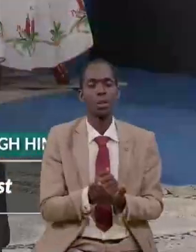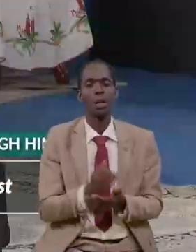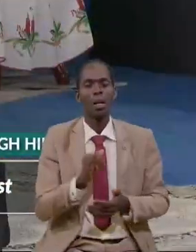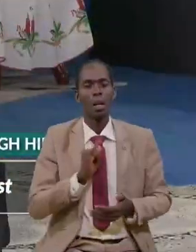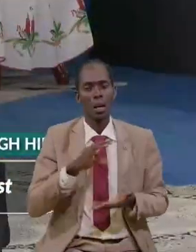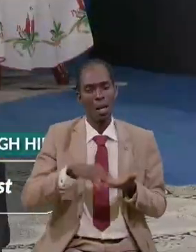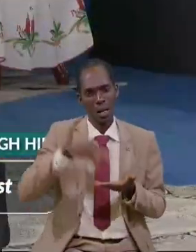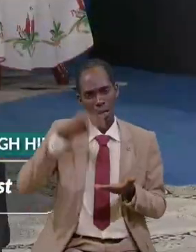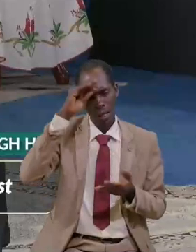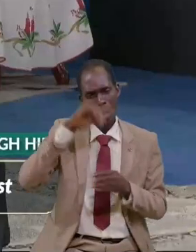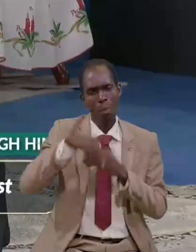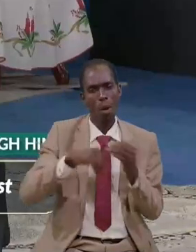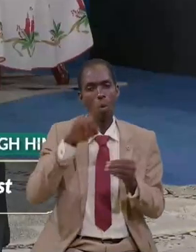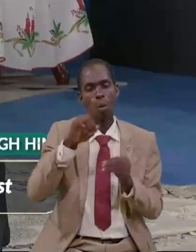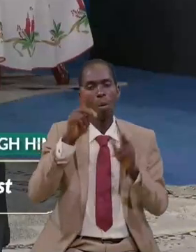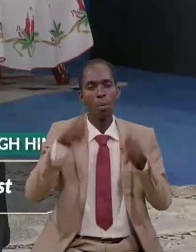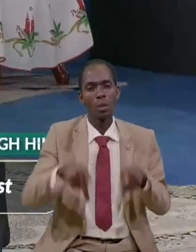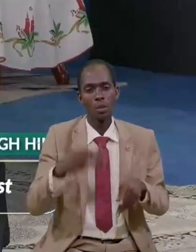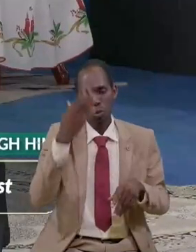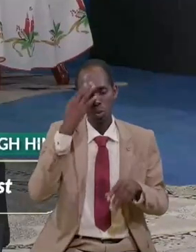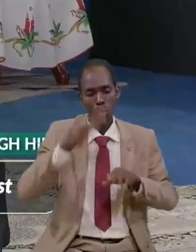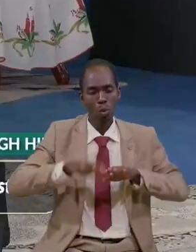J'ai entendu parler d'un nageur.